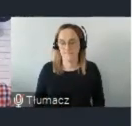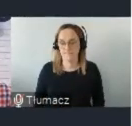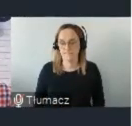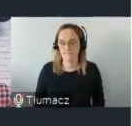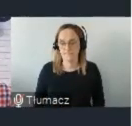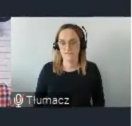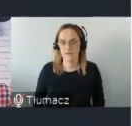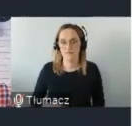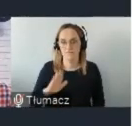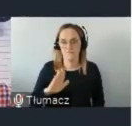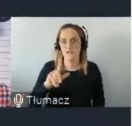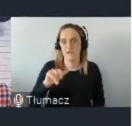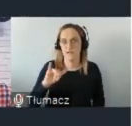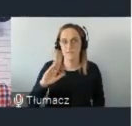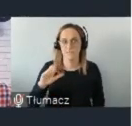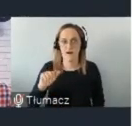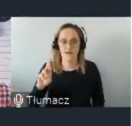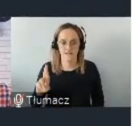Blipar.